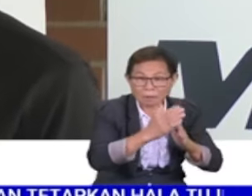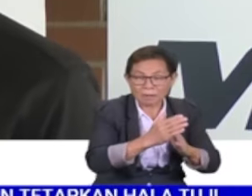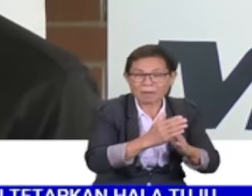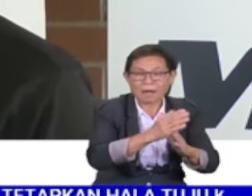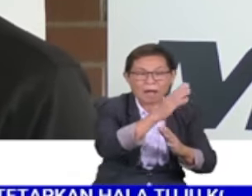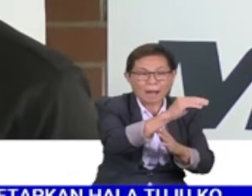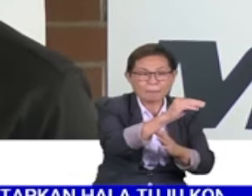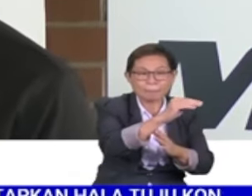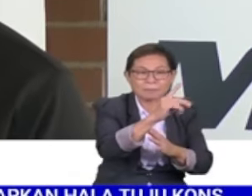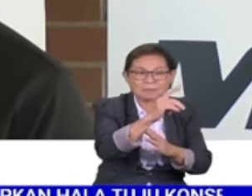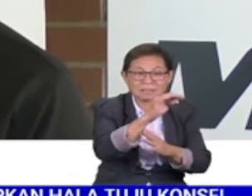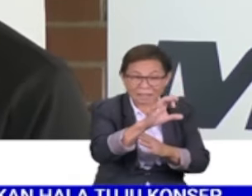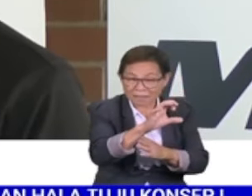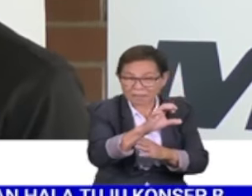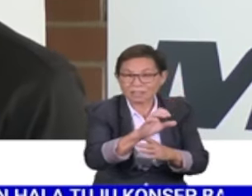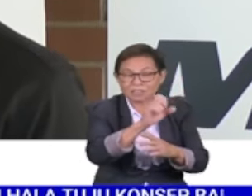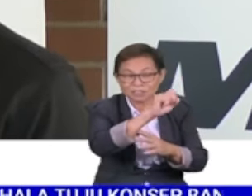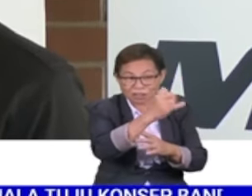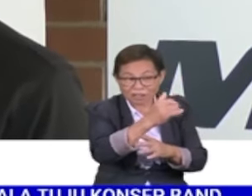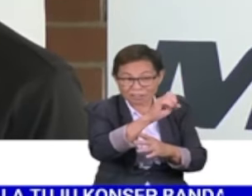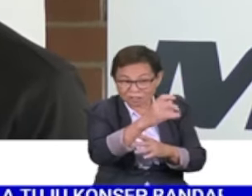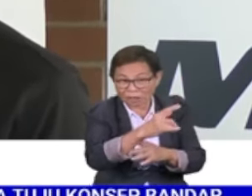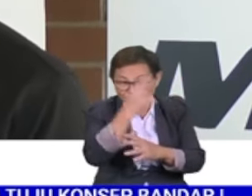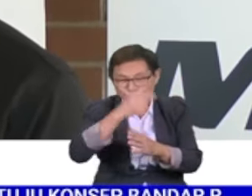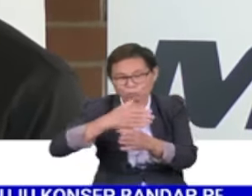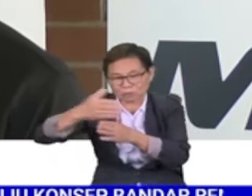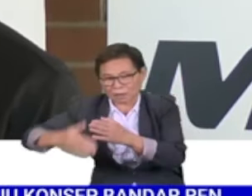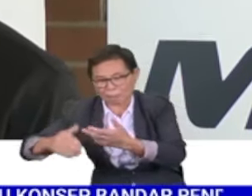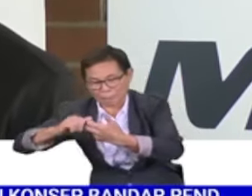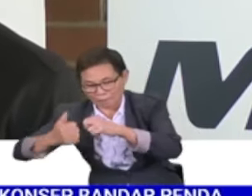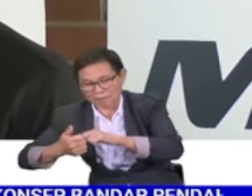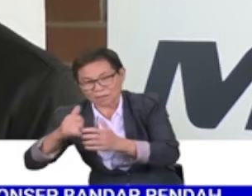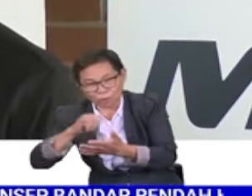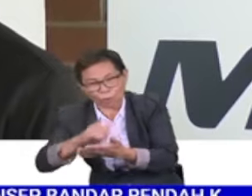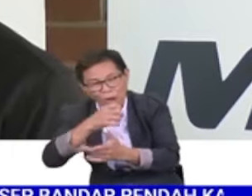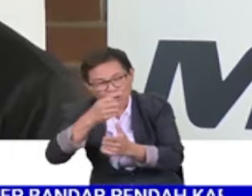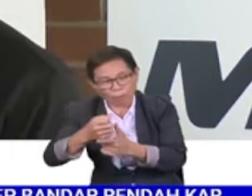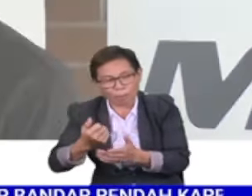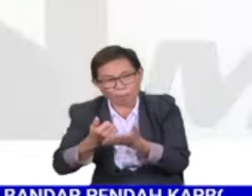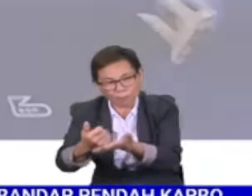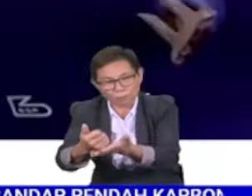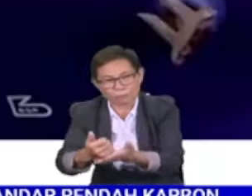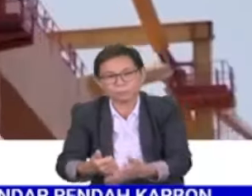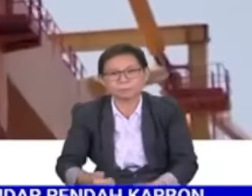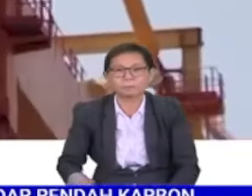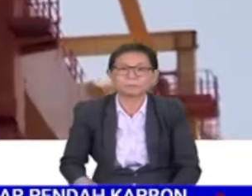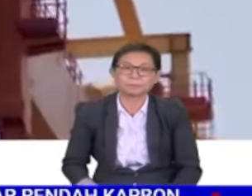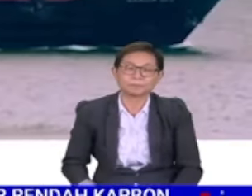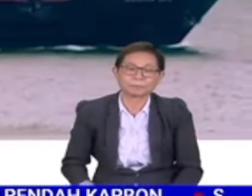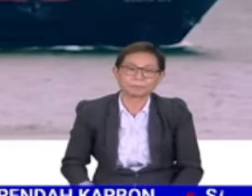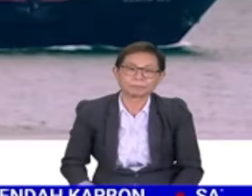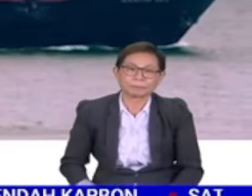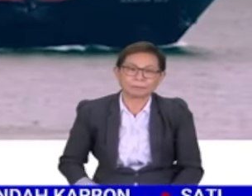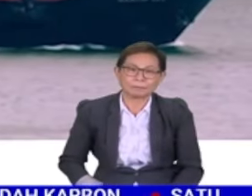MDEC buat solusi untuk menyelesaikan masalah tersebut ataupun membantu.